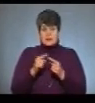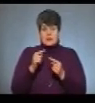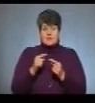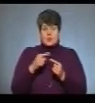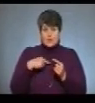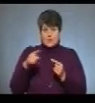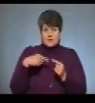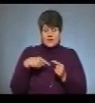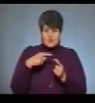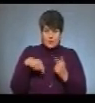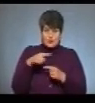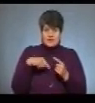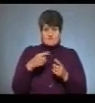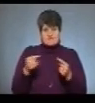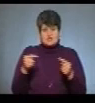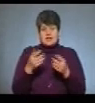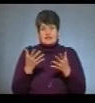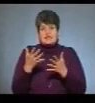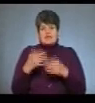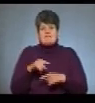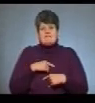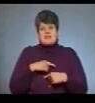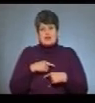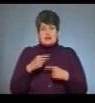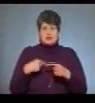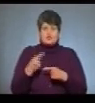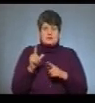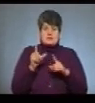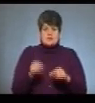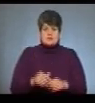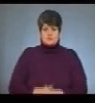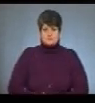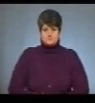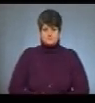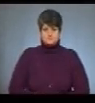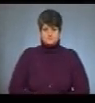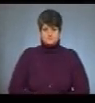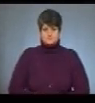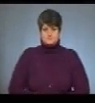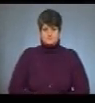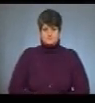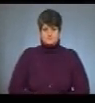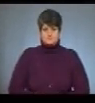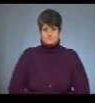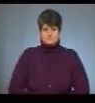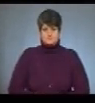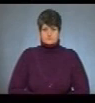визначаються їхні позиції на фінал і наступні заїзди. Анжела Шова, Оксана Галіяш, новини.